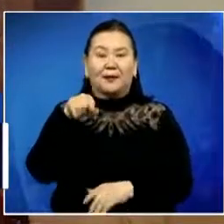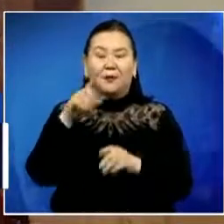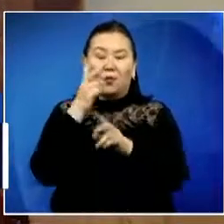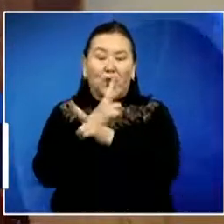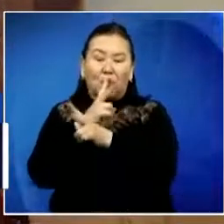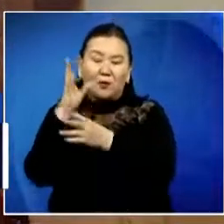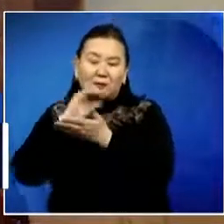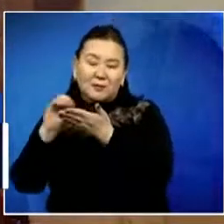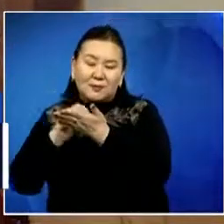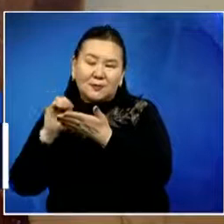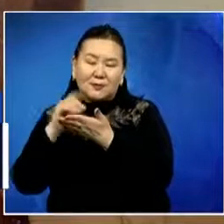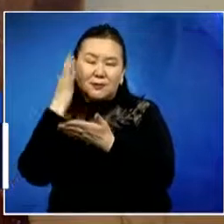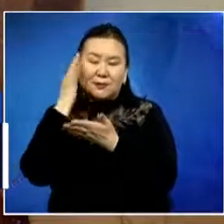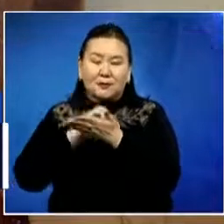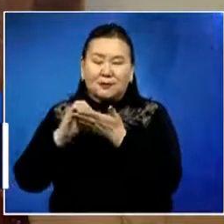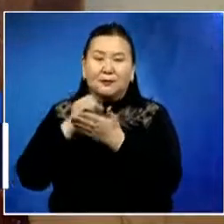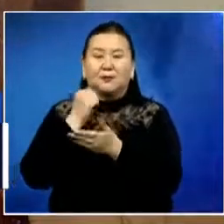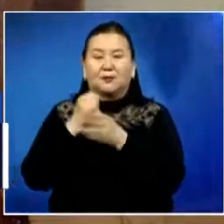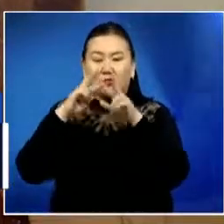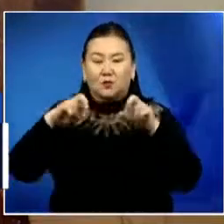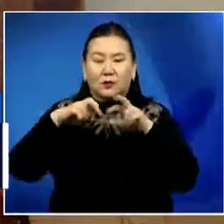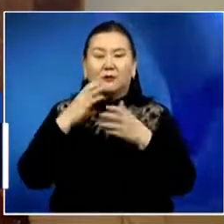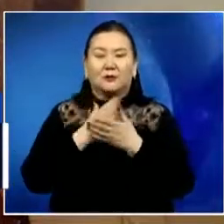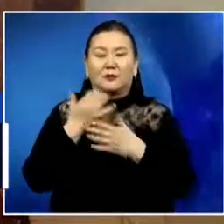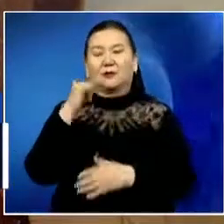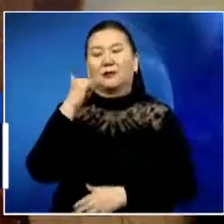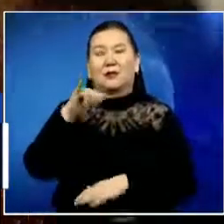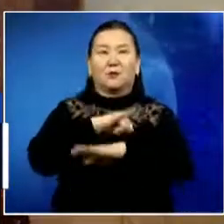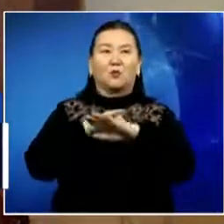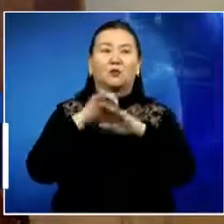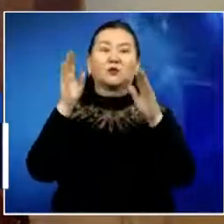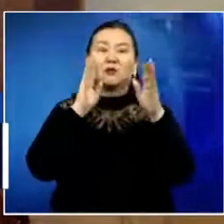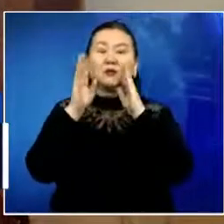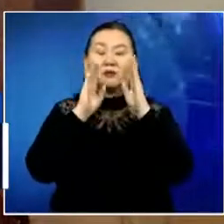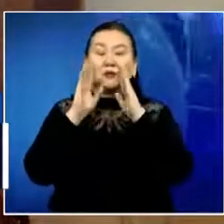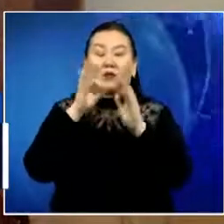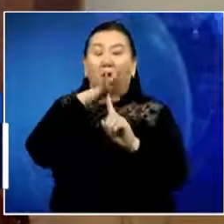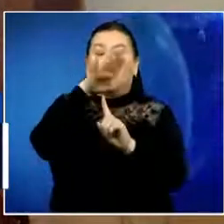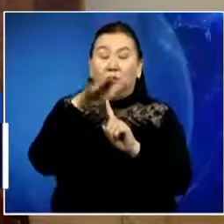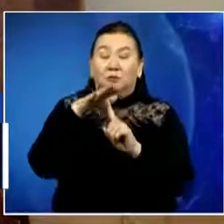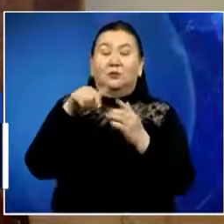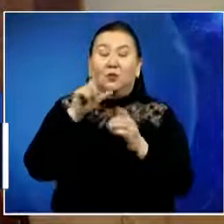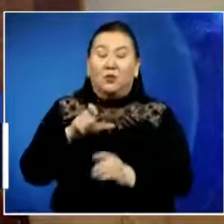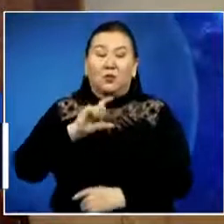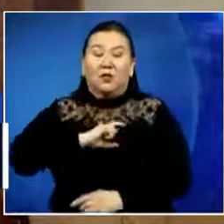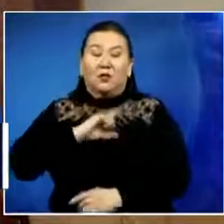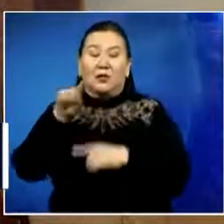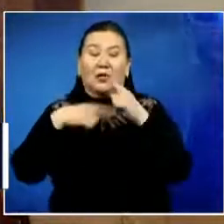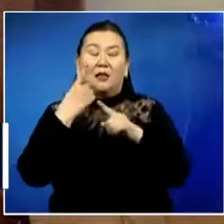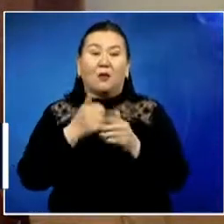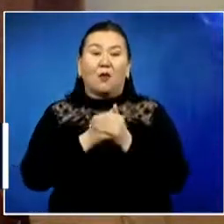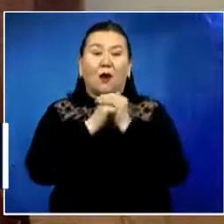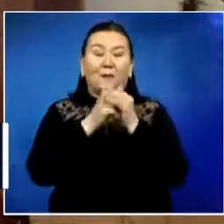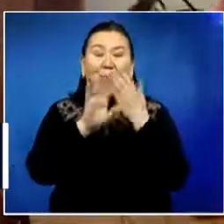боловсруулах ажлыг бол судалж байгаа. Тэгэхээр бас зарим одоо улс оронд бол ерөнхийдөө яг цахим орчинд хүний эрхийг илүү хамгаалахтай